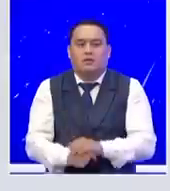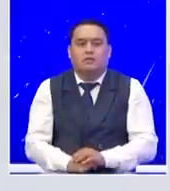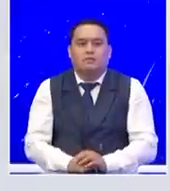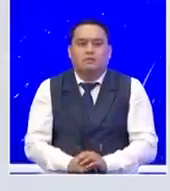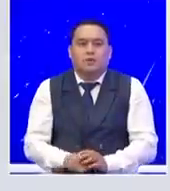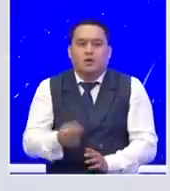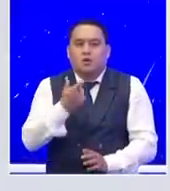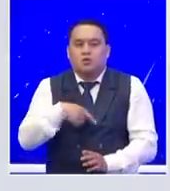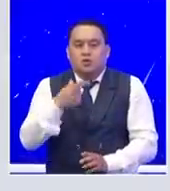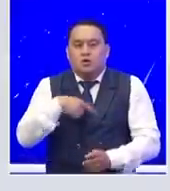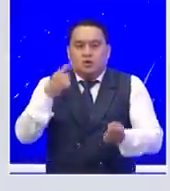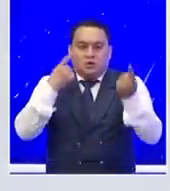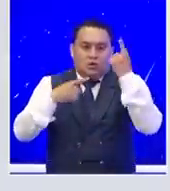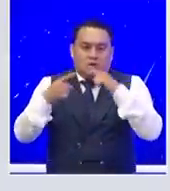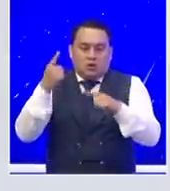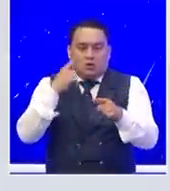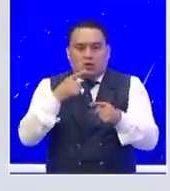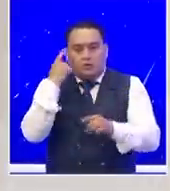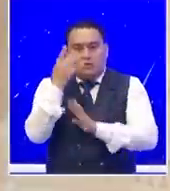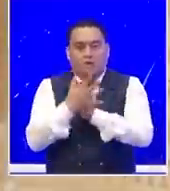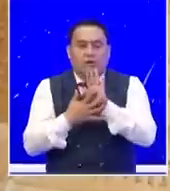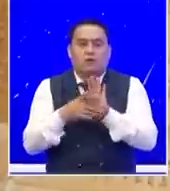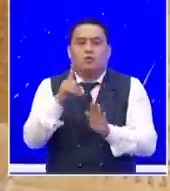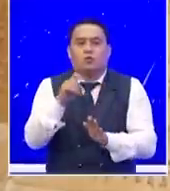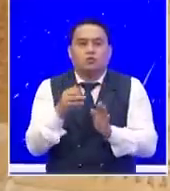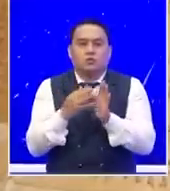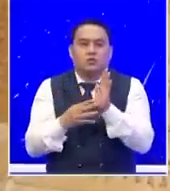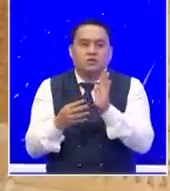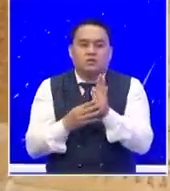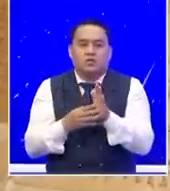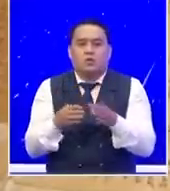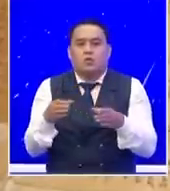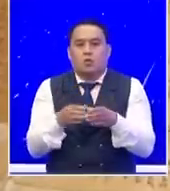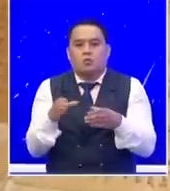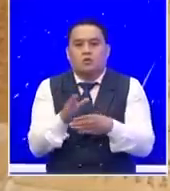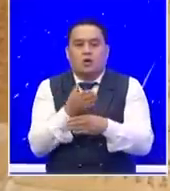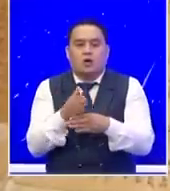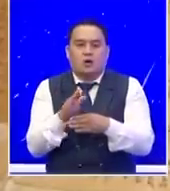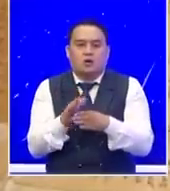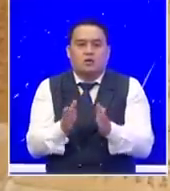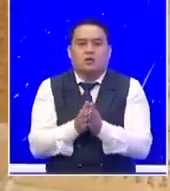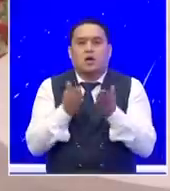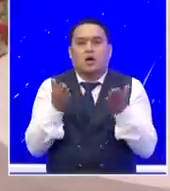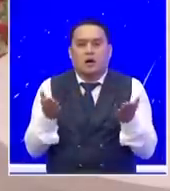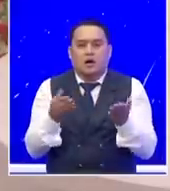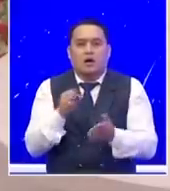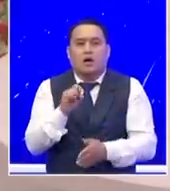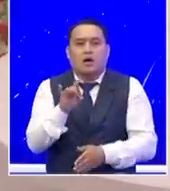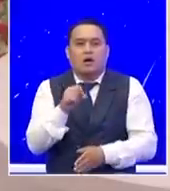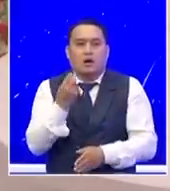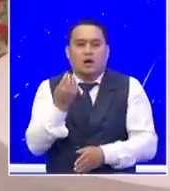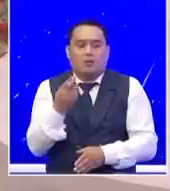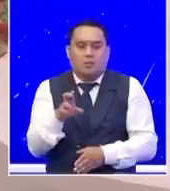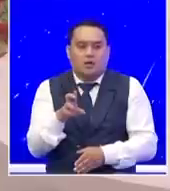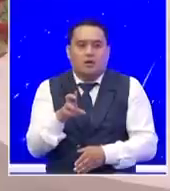Әл-Фараби өз шығармасы түсінікті болу үшін 948 жылы кітапты бөлімдерге бөлген. Көне қолжазба кейін араб ғалымы